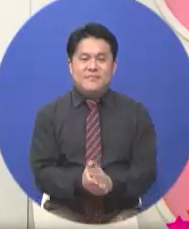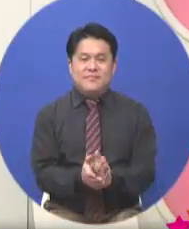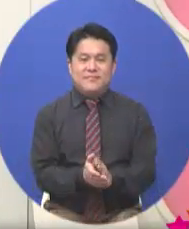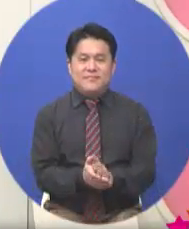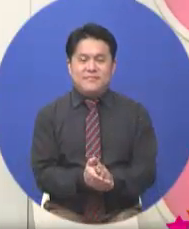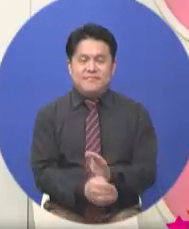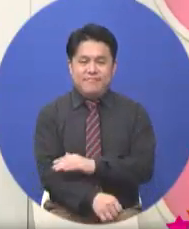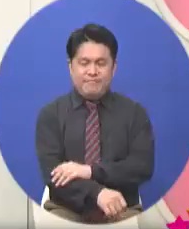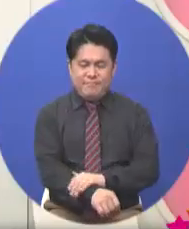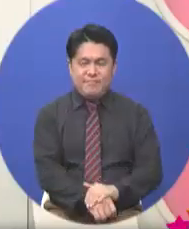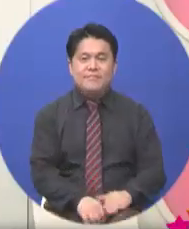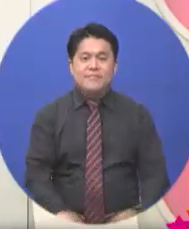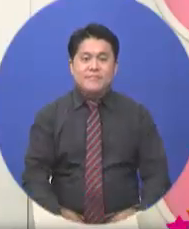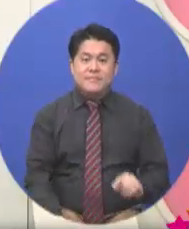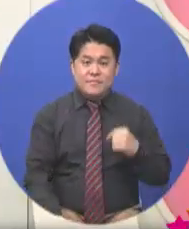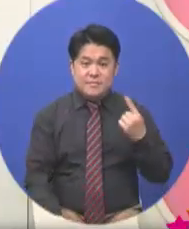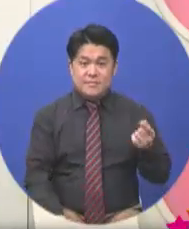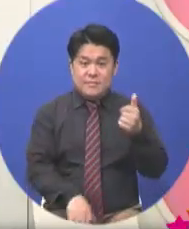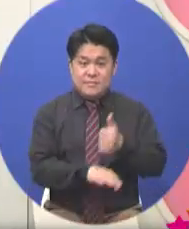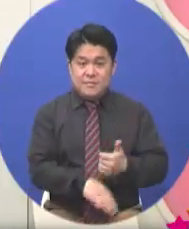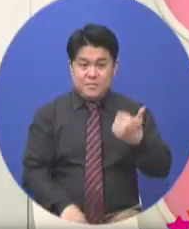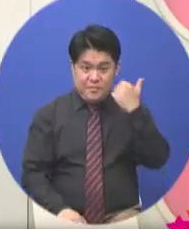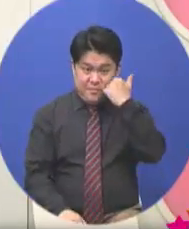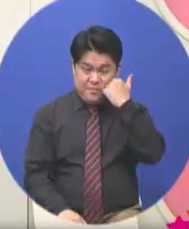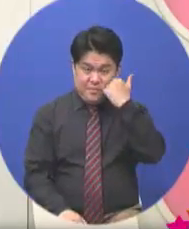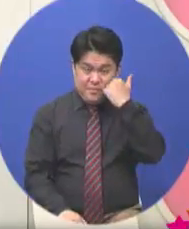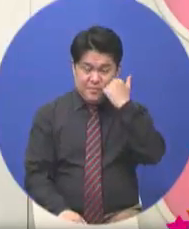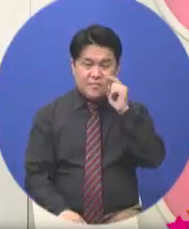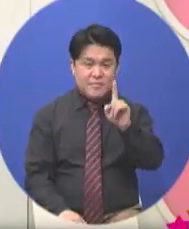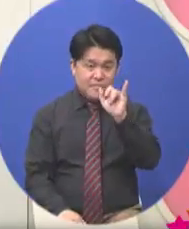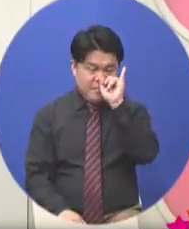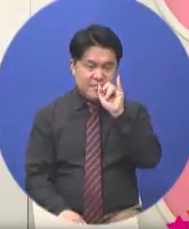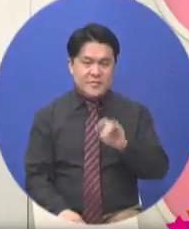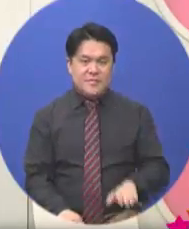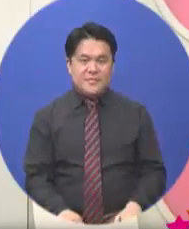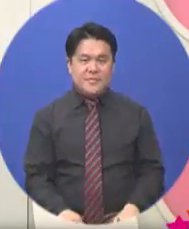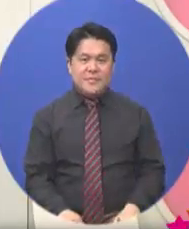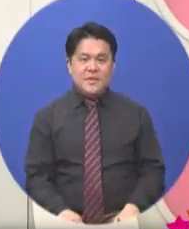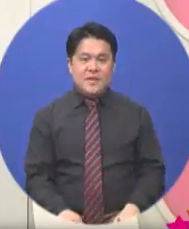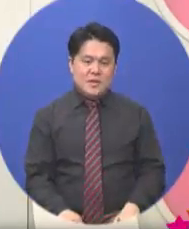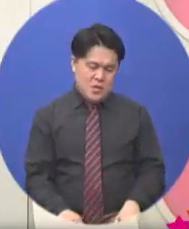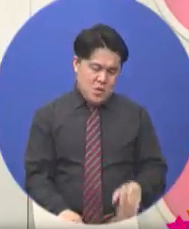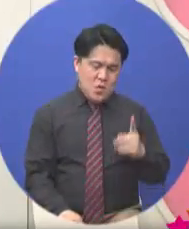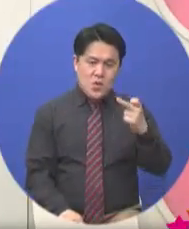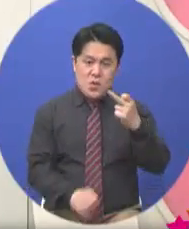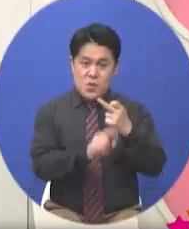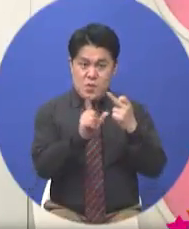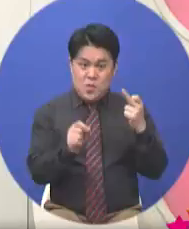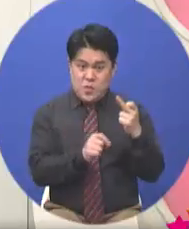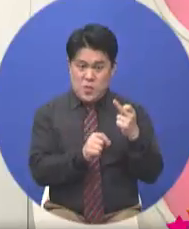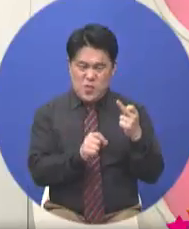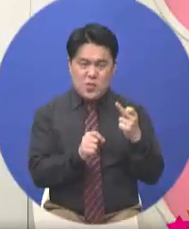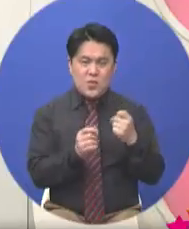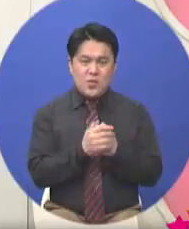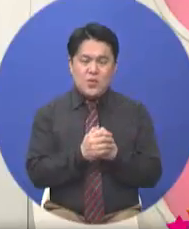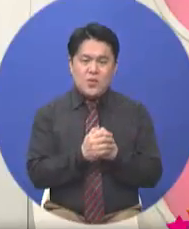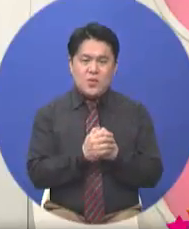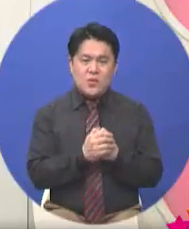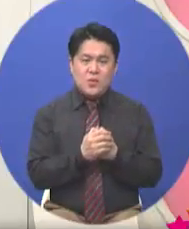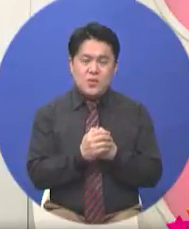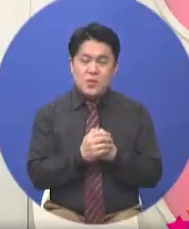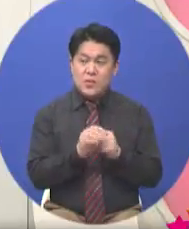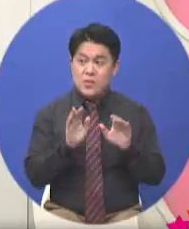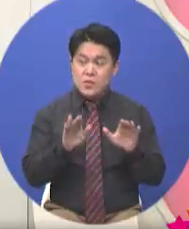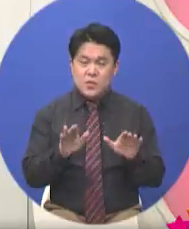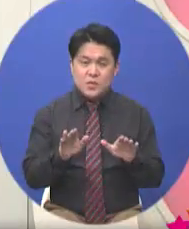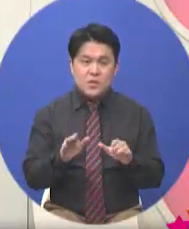네, 잘하셨습니다. 네. 자, 이제 마지막 참가자를 남겨놓고 있는데요. 네. 저 벌써 12월이잖아요. 네. 또 수원 상인회,